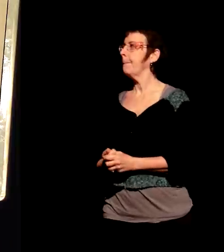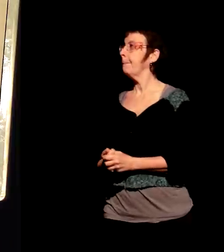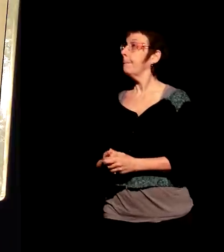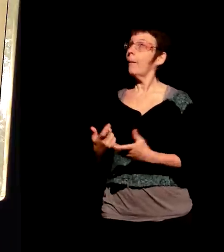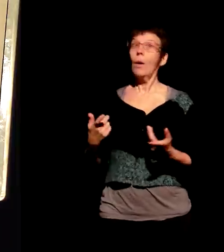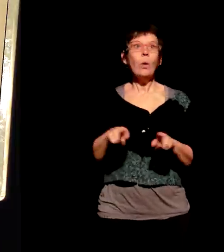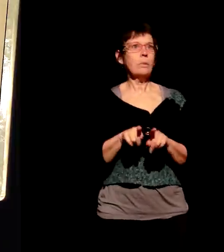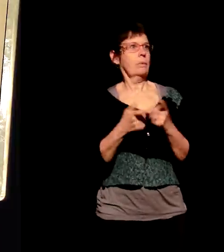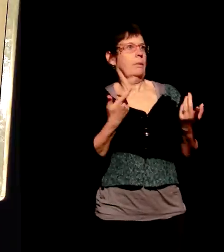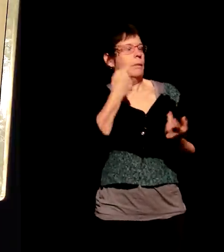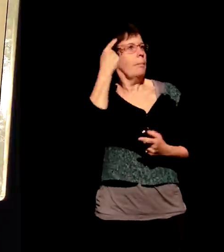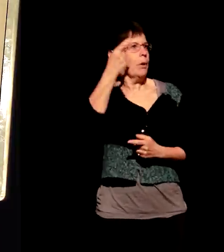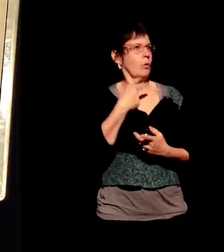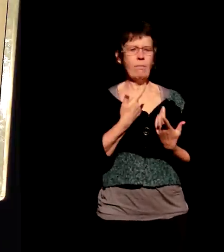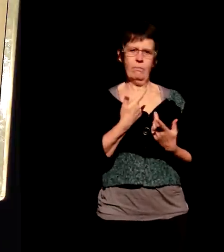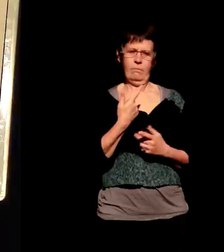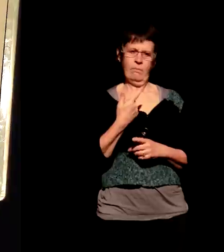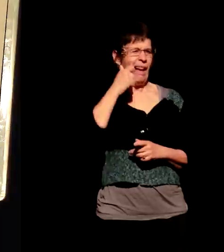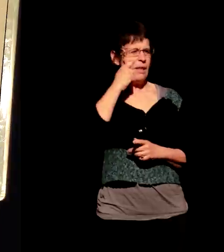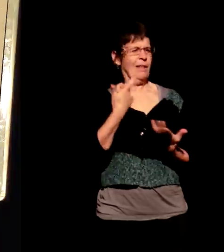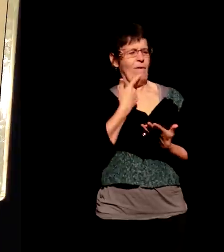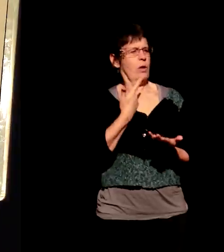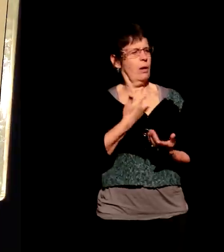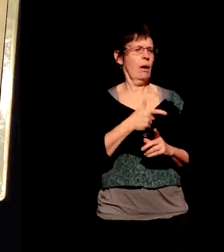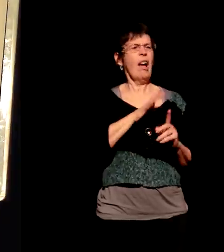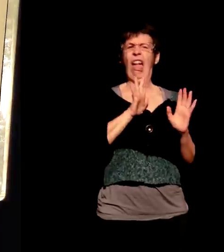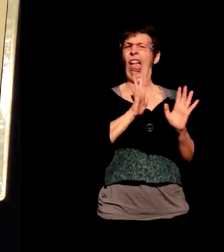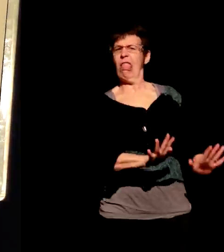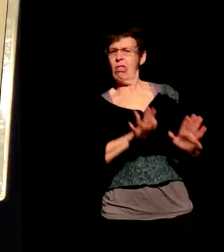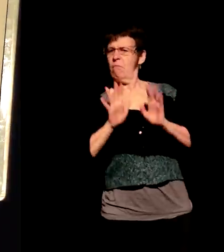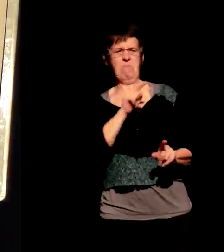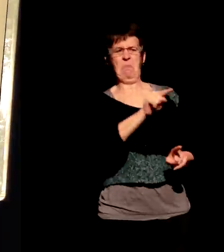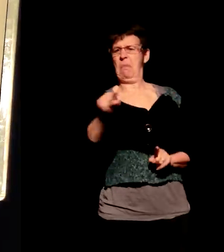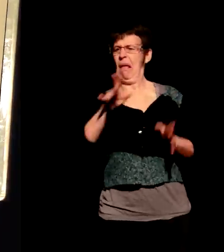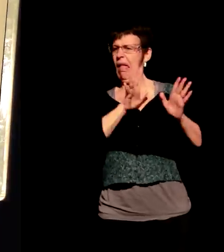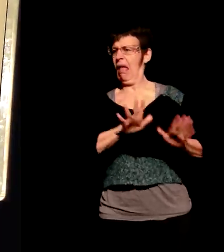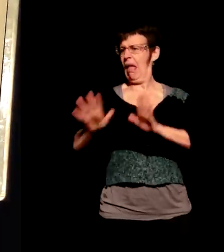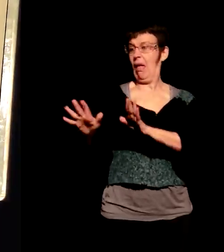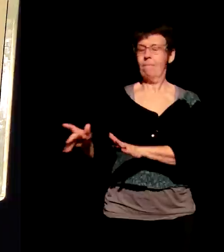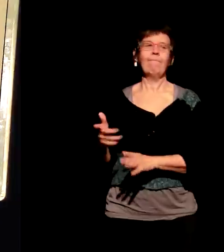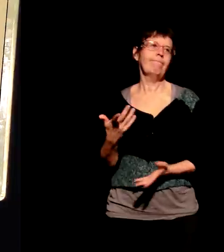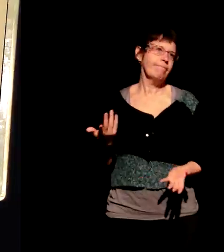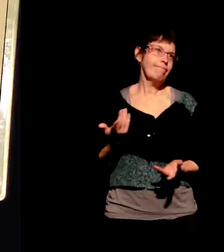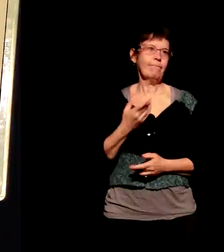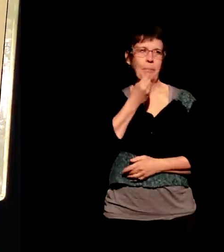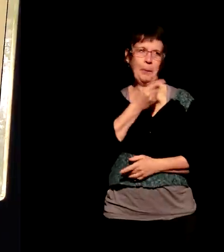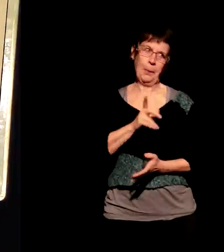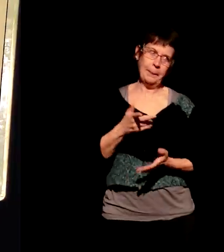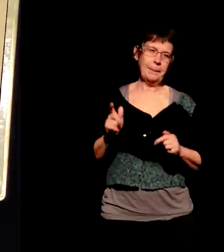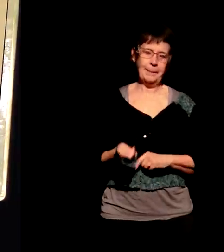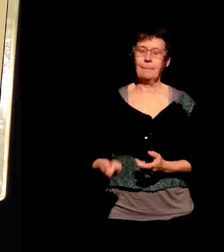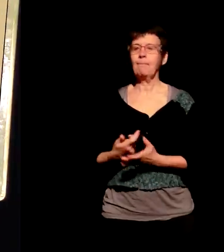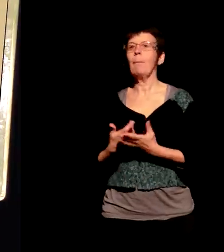Et puis, ça serait cette haine inconditionnelle et irrationnelle. Et alors, moi, je vais vous proposer une autre définition et qui se base sur l'idée